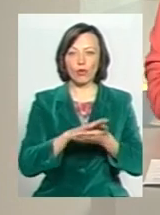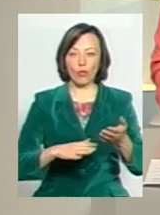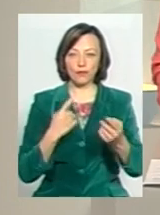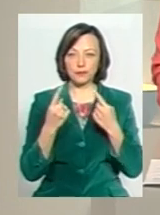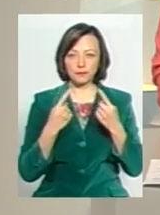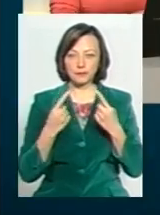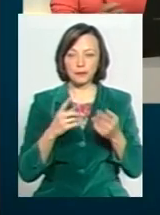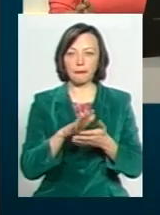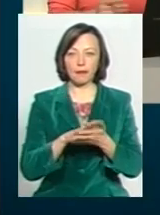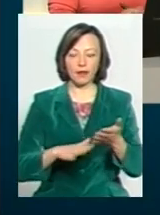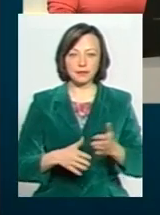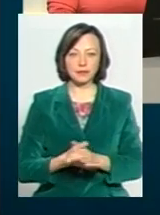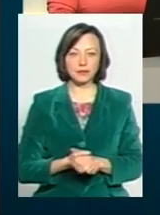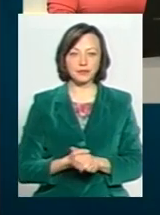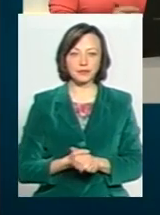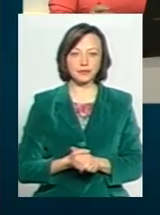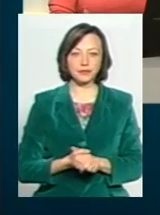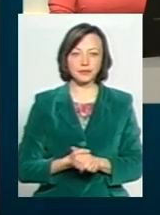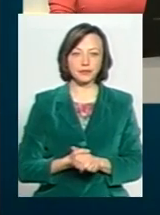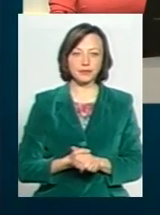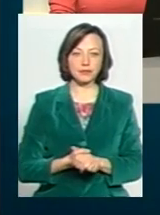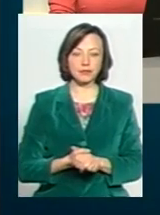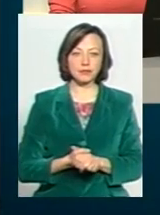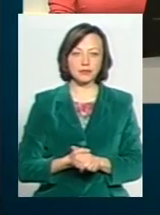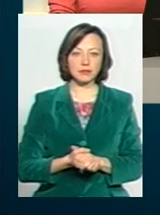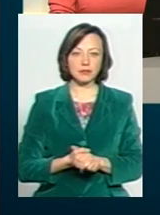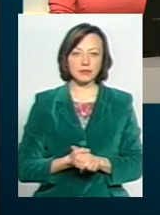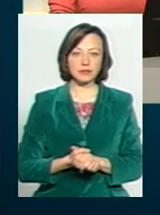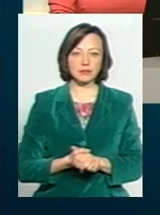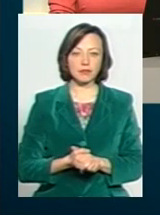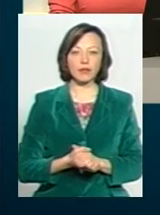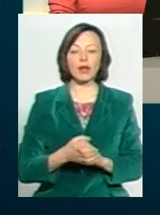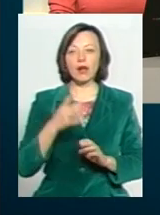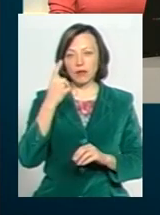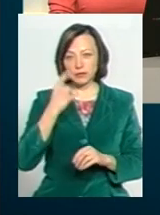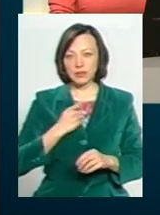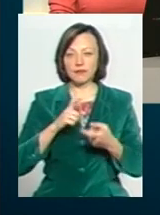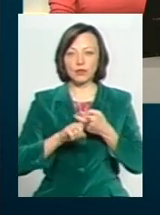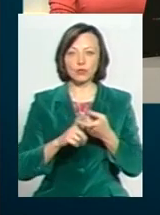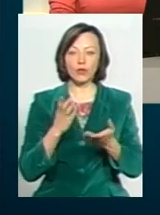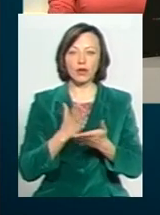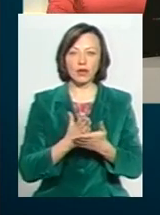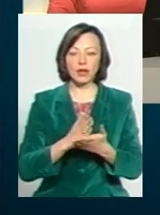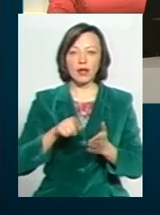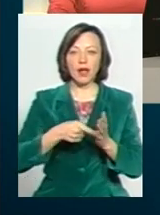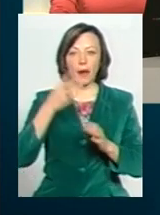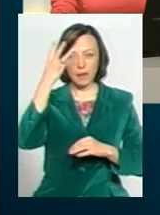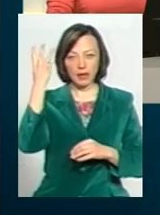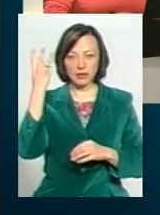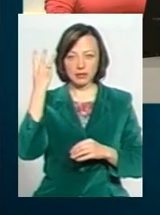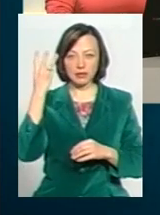продовжимо далі, а потім поспілкуємося. Чи ні? Вказую, що зараз у нас на зв'язку буде Хмельницька